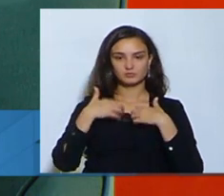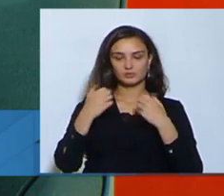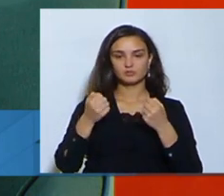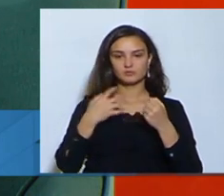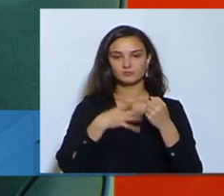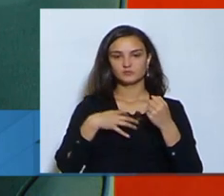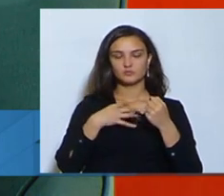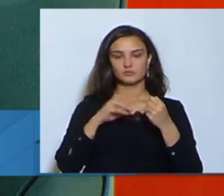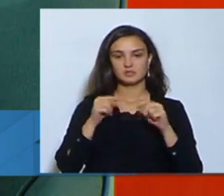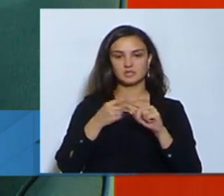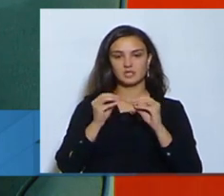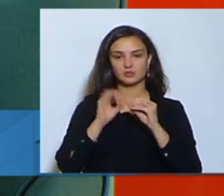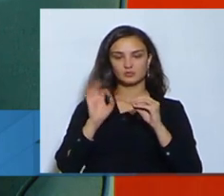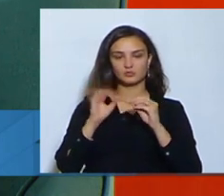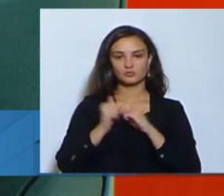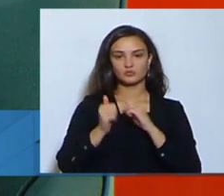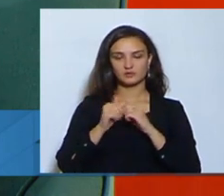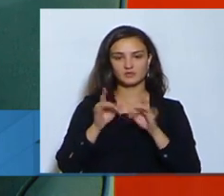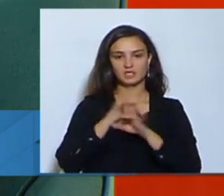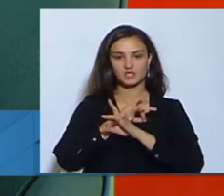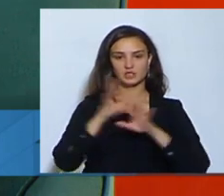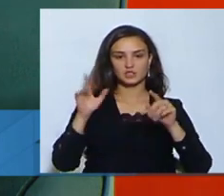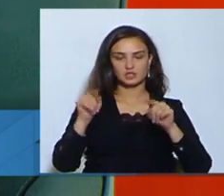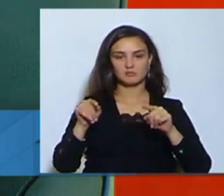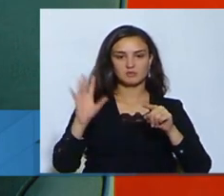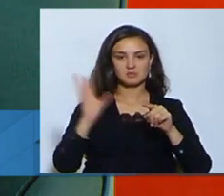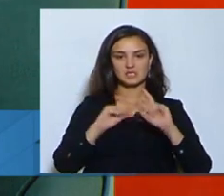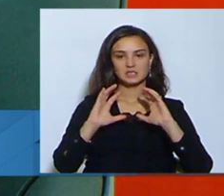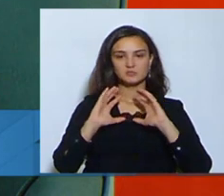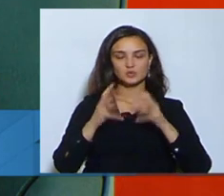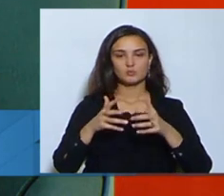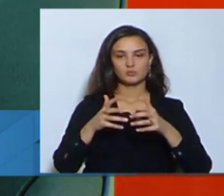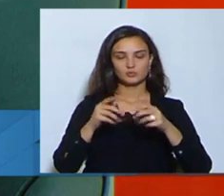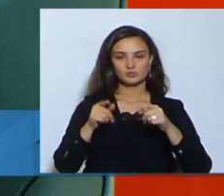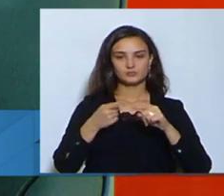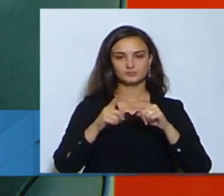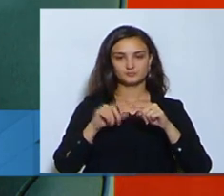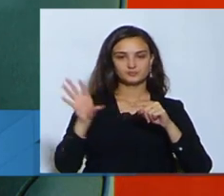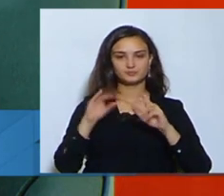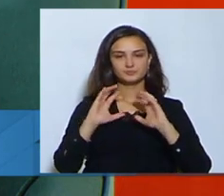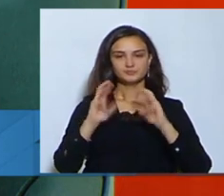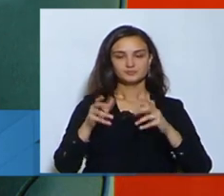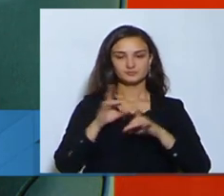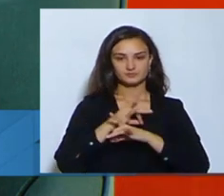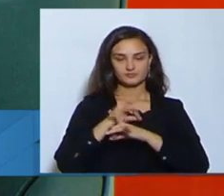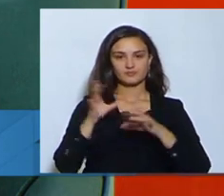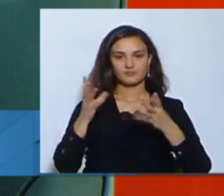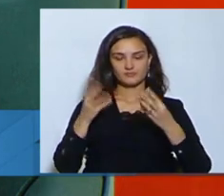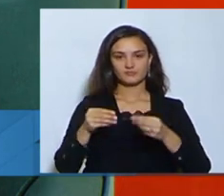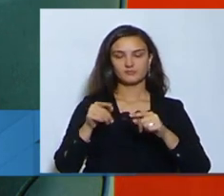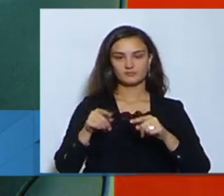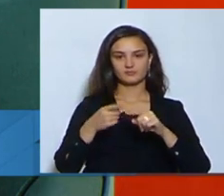ჯანმრთელობის მნიშვნელობას და 10 ოქტომბერს ყოველთვის აღინიშნება ხოლმე, მთელი მსოფლიო გლობალურად აღნიშნავს ამ დღეს.